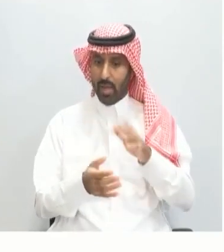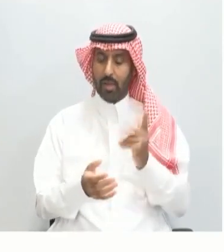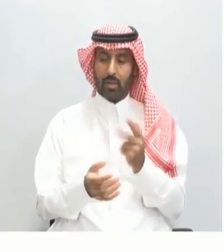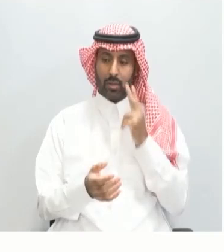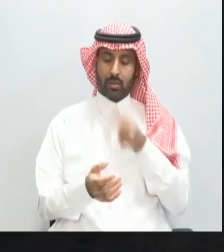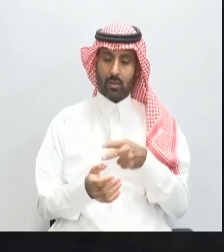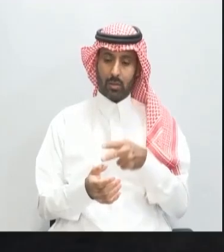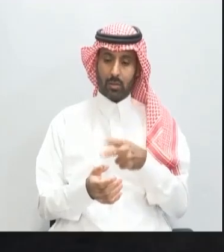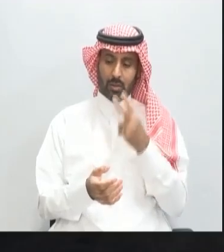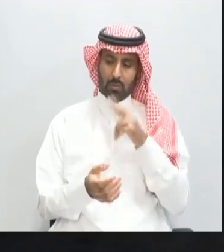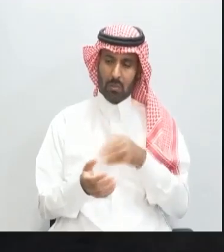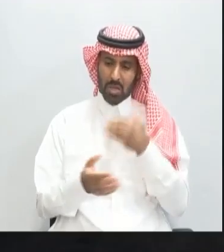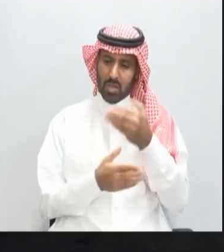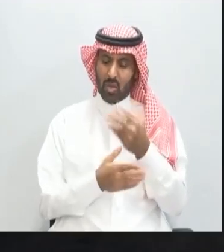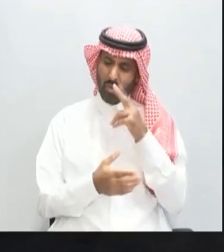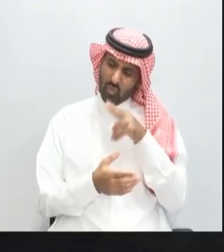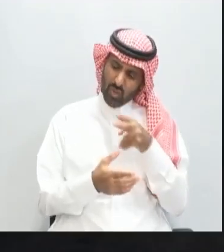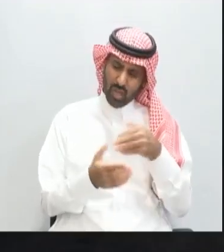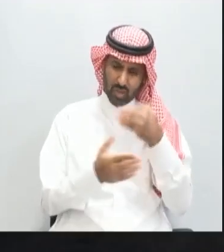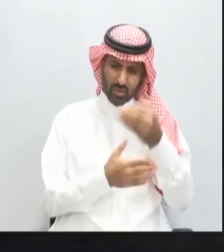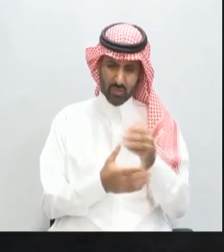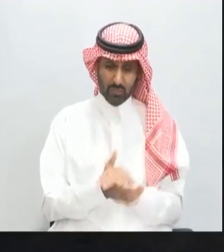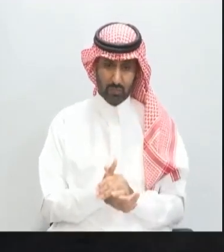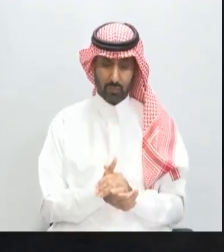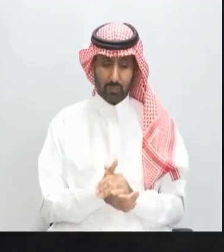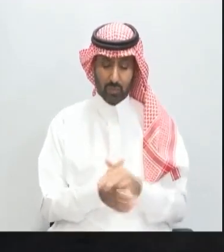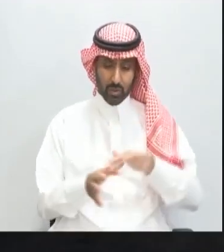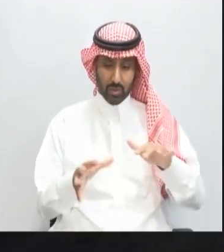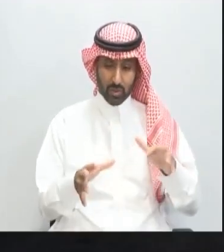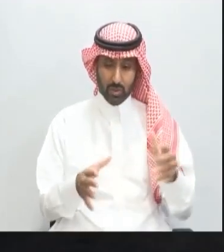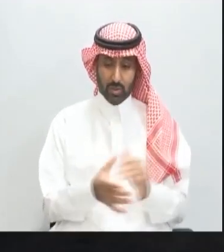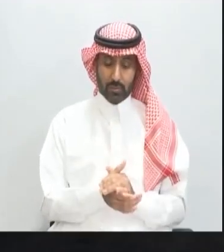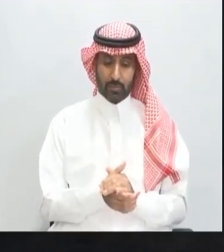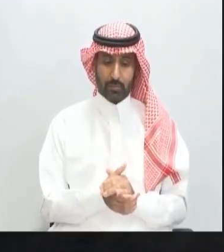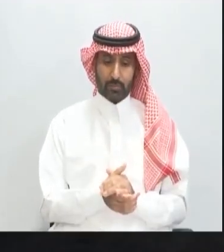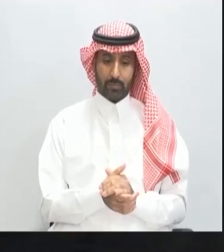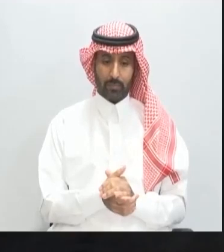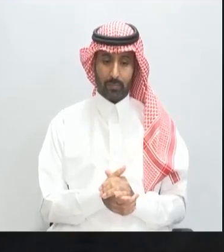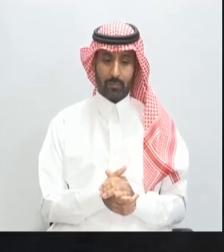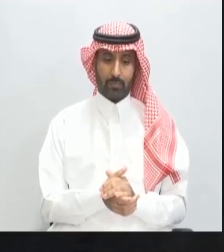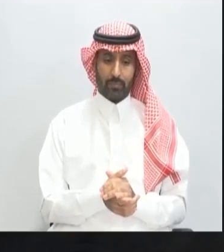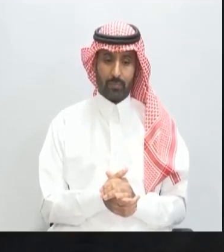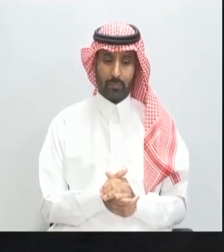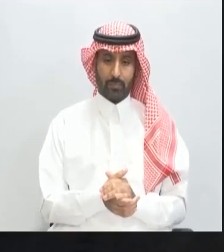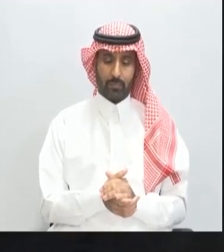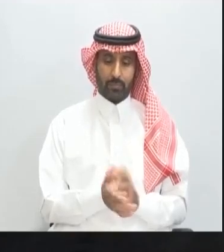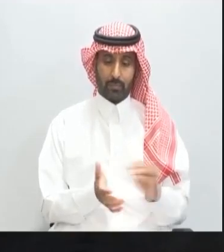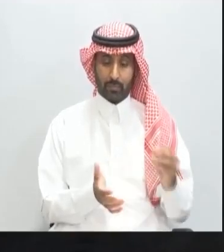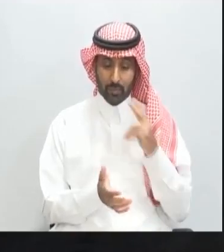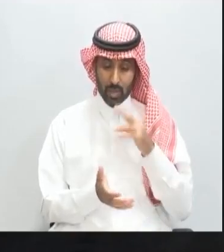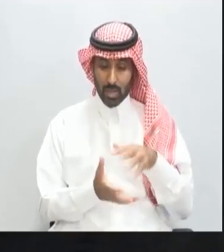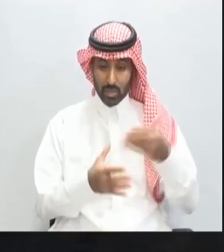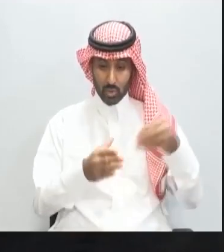بل نشعر بنتائجها او نشاهد نتائجها التي حدثت قبل ملايين السنين اذا